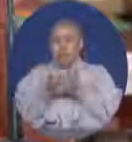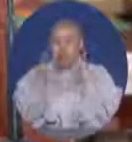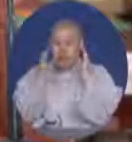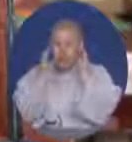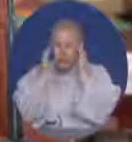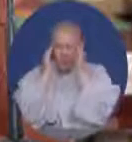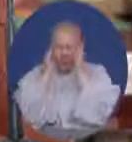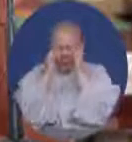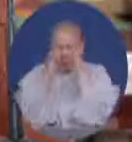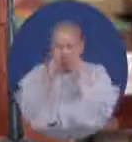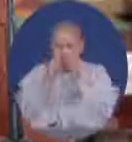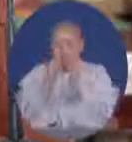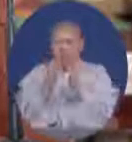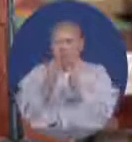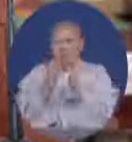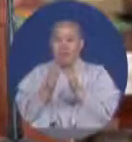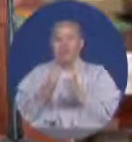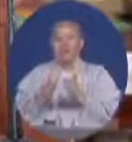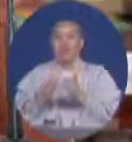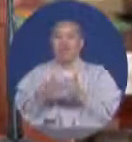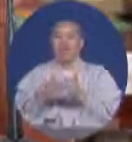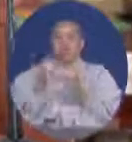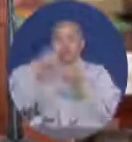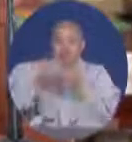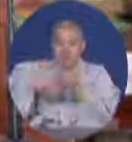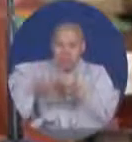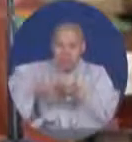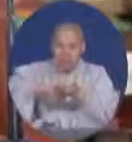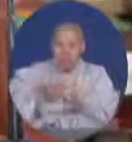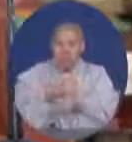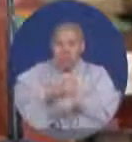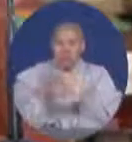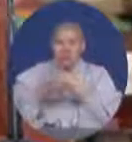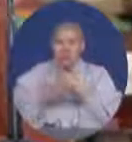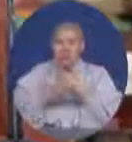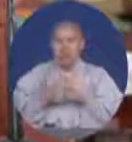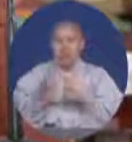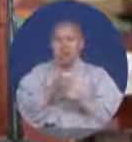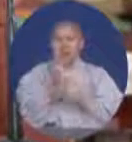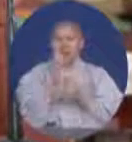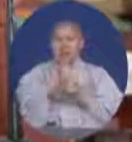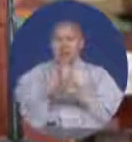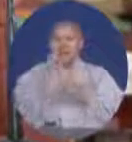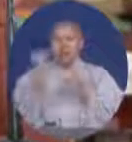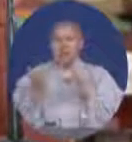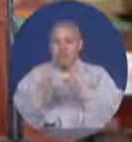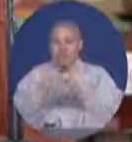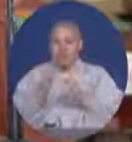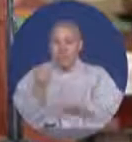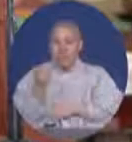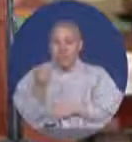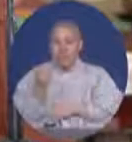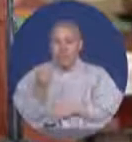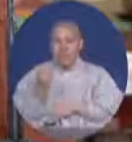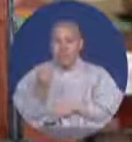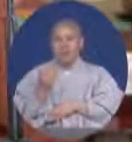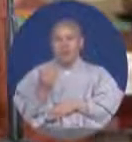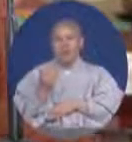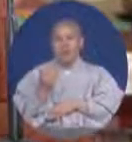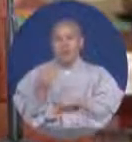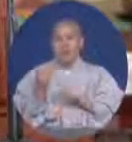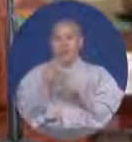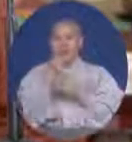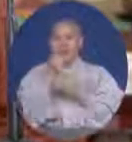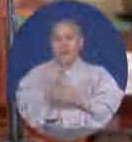기울여서 이렇게 귀명예를 하면 그게 바로 성불이다. 이게. 그러면 성불을